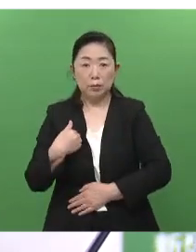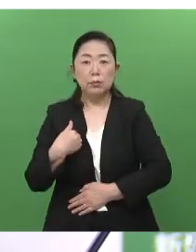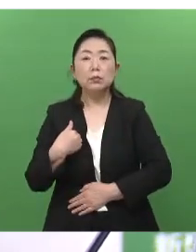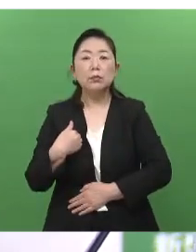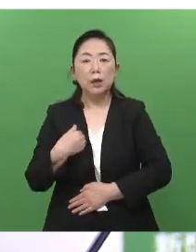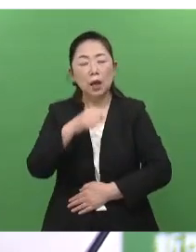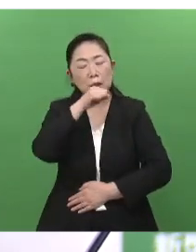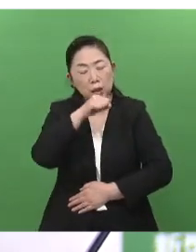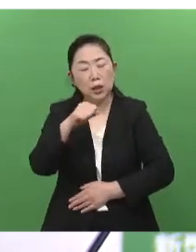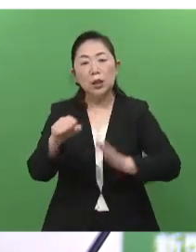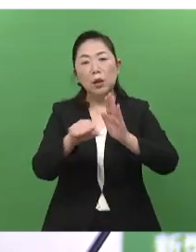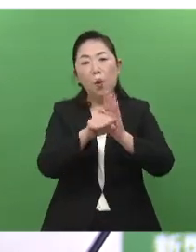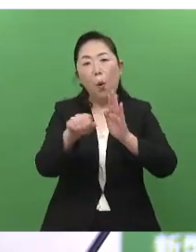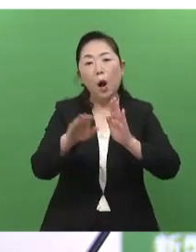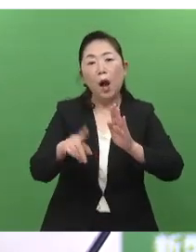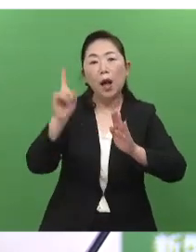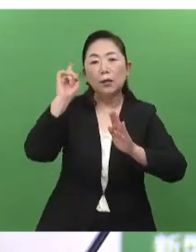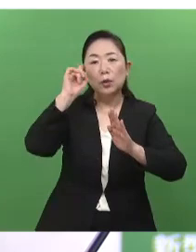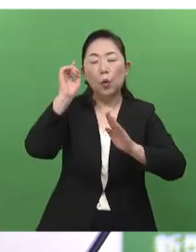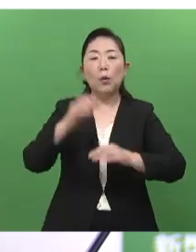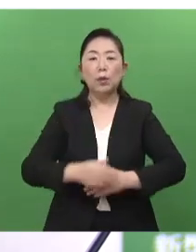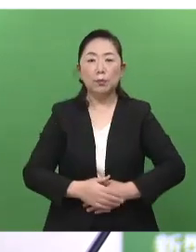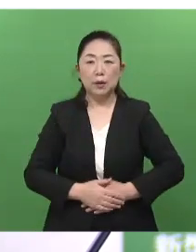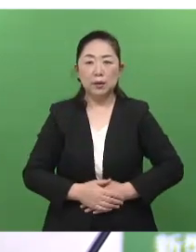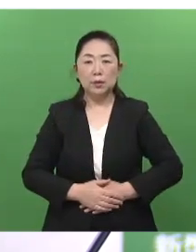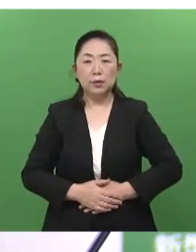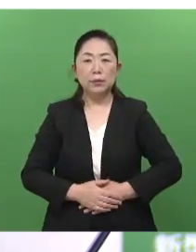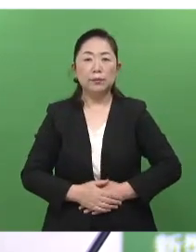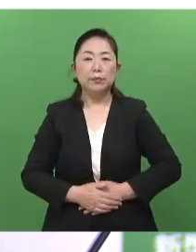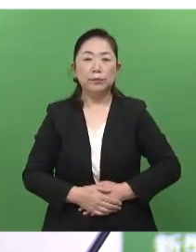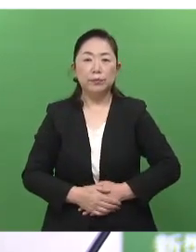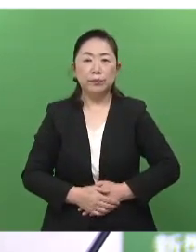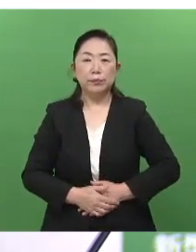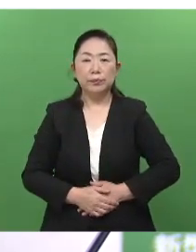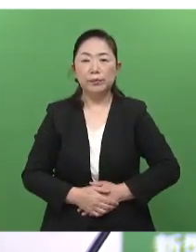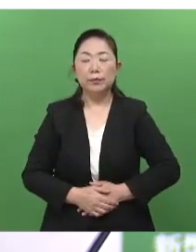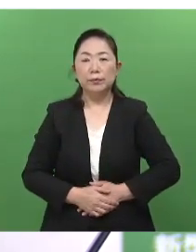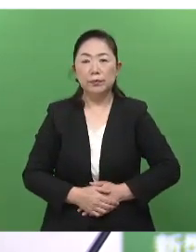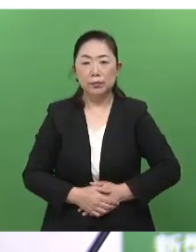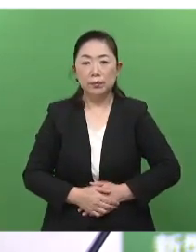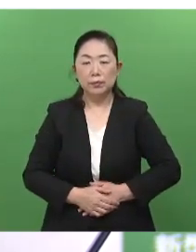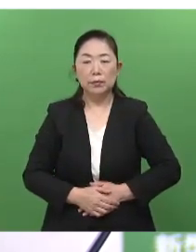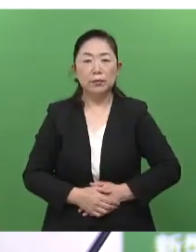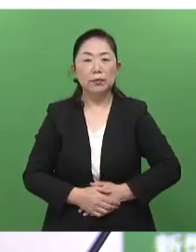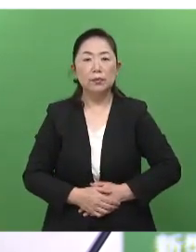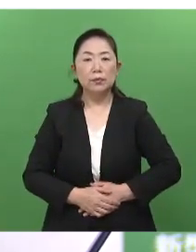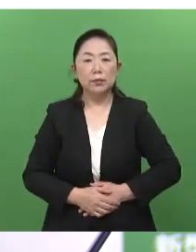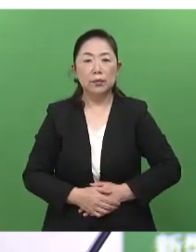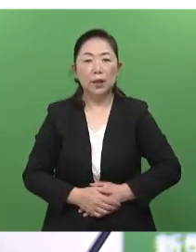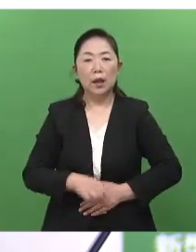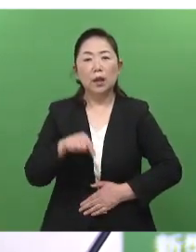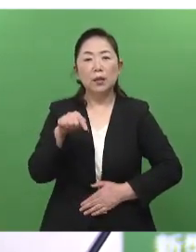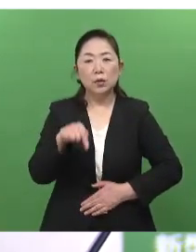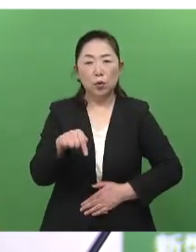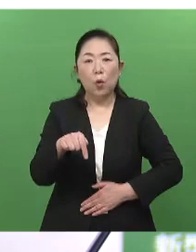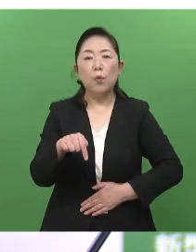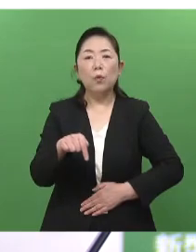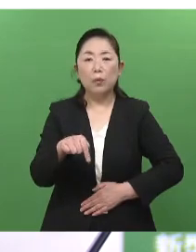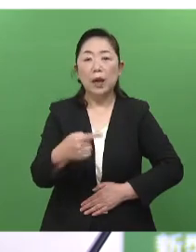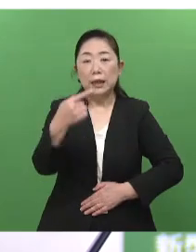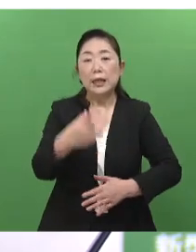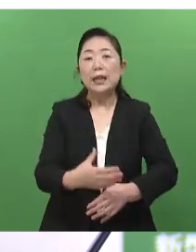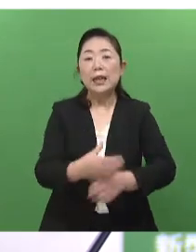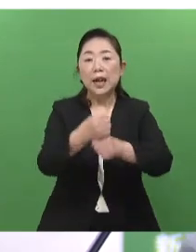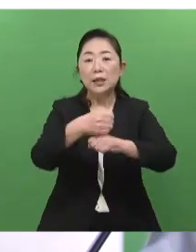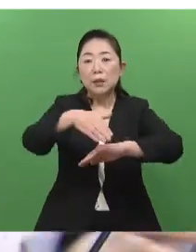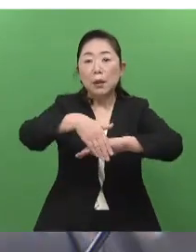なったのではないかというふうに思います。ですから先ほどお伝えしましたように、この間、その体制はですね、年末年